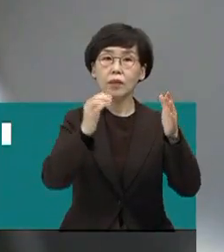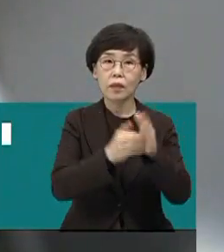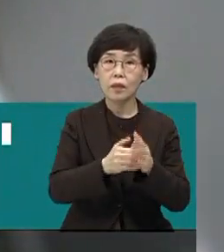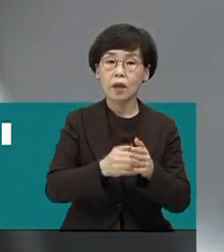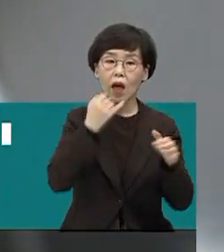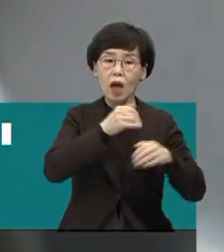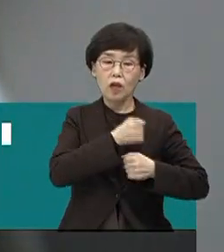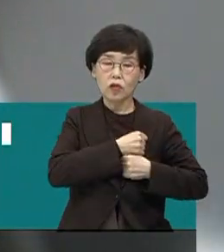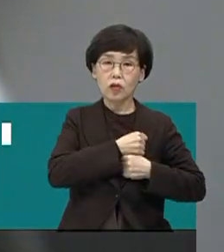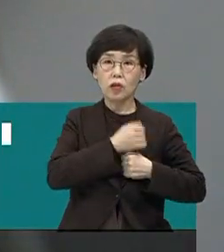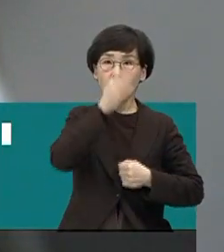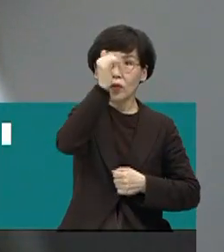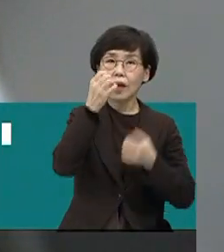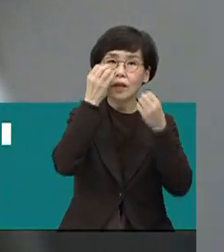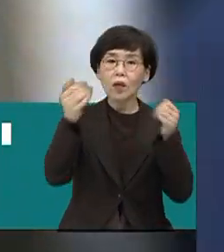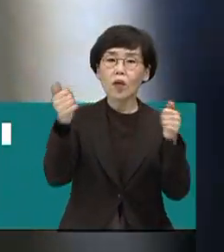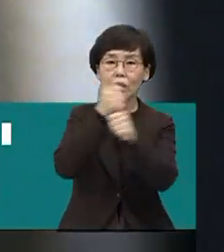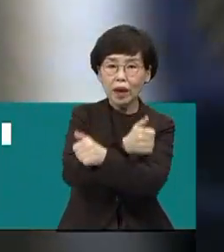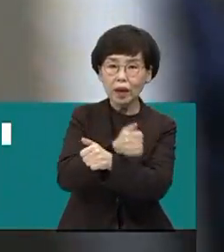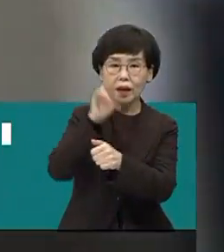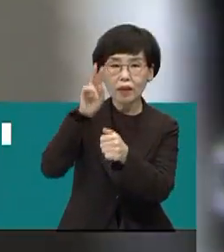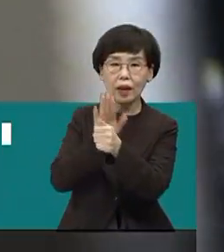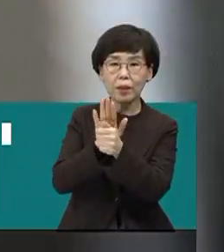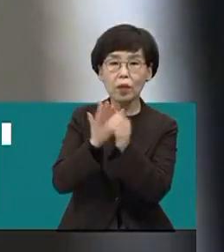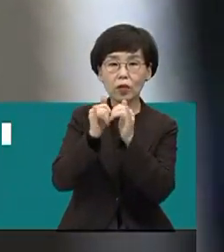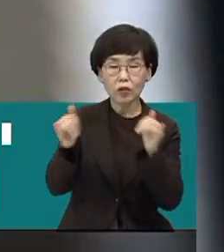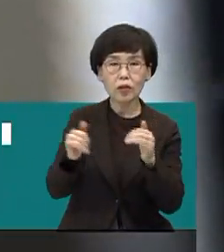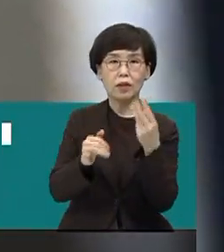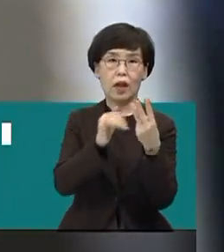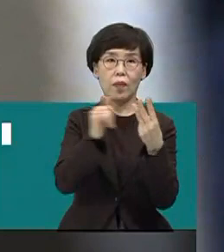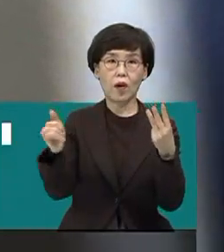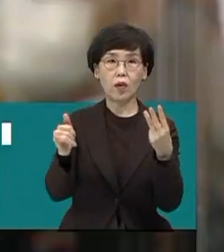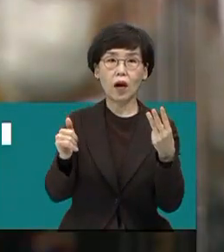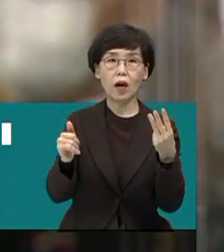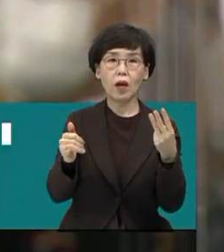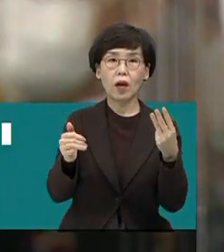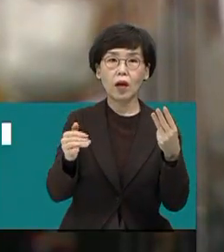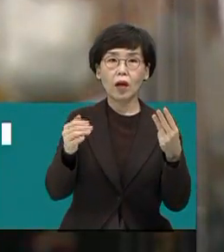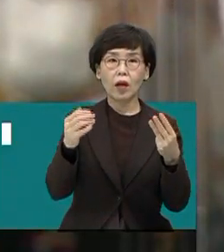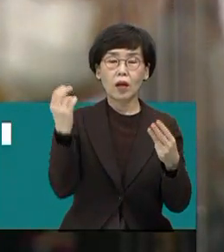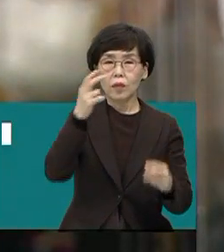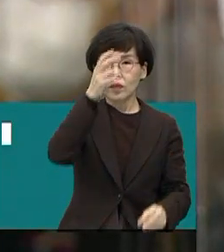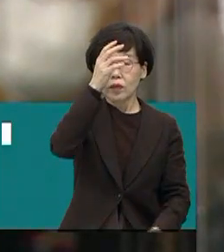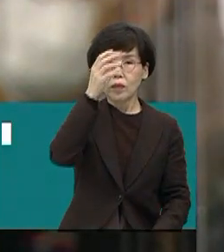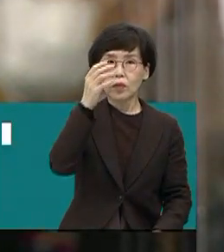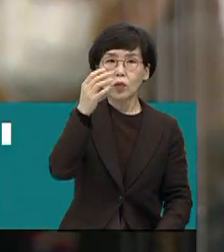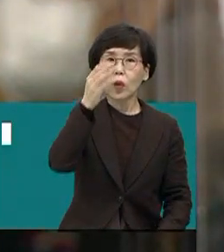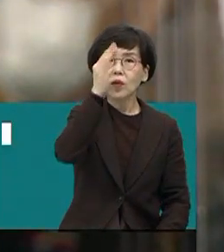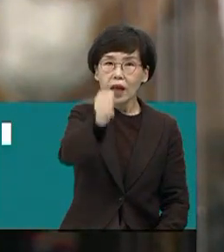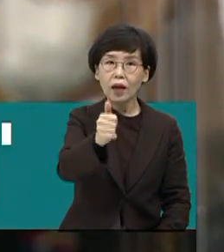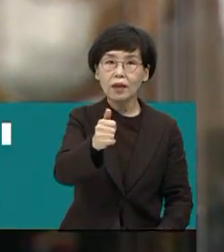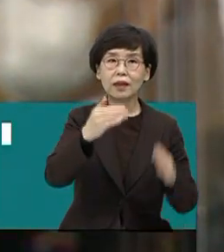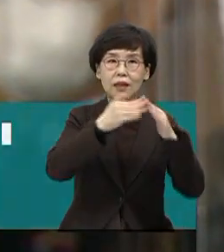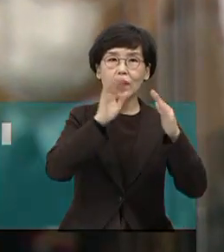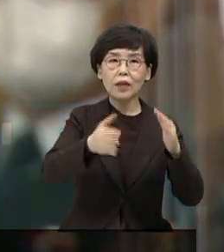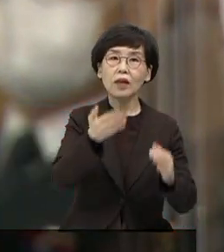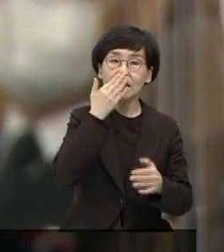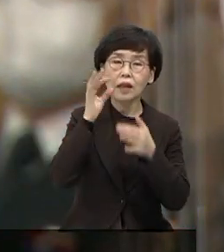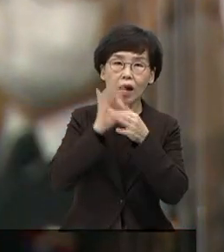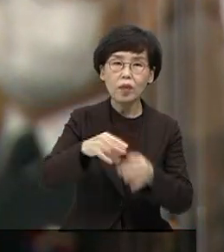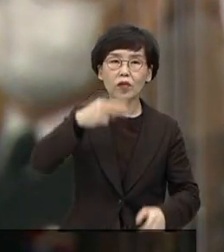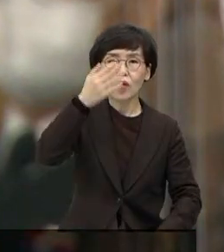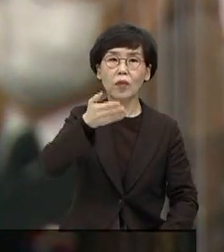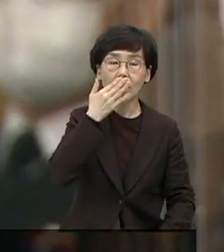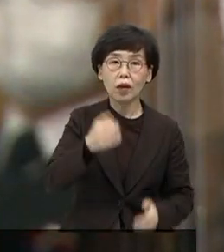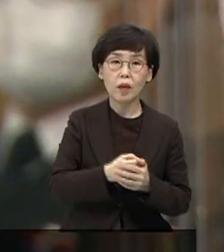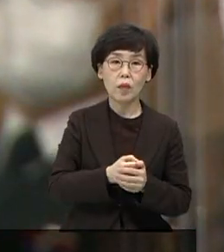해군 측은 총장이 새로 바뀐 해군 본부 참모 중 3명과 총장 공관에서 저녁 식사를 하며 반주를 곁들인 거라며 총장은 진행